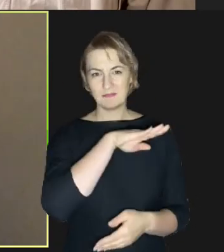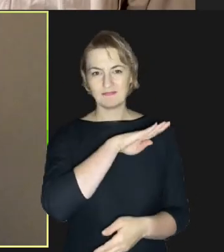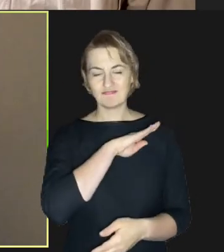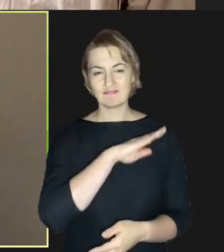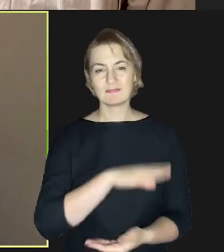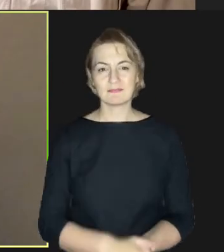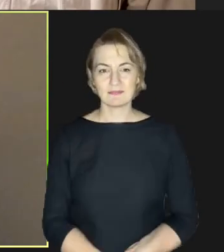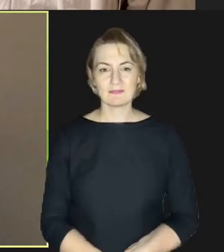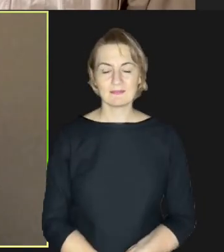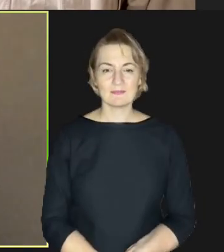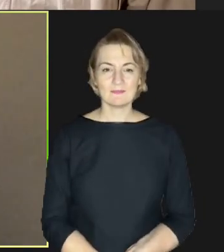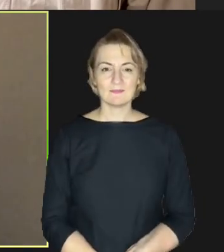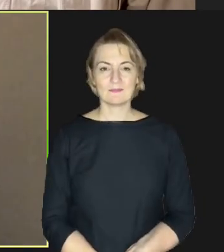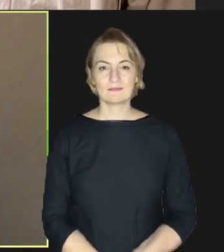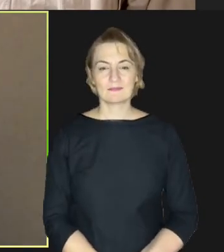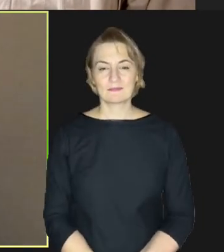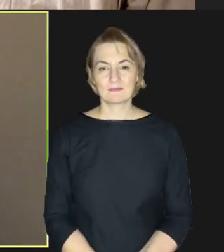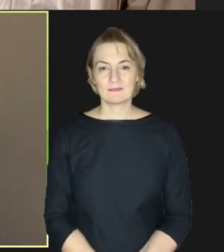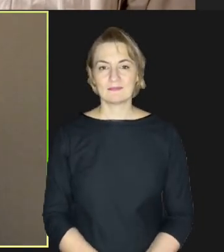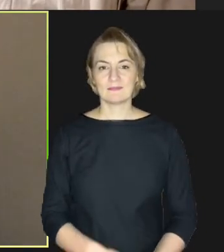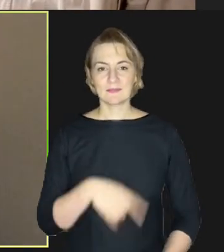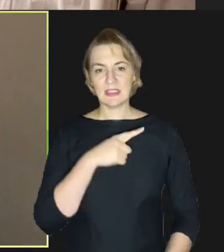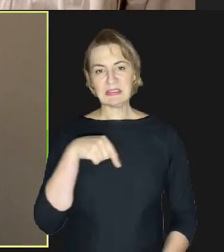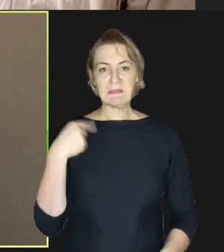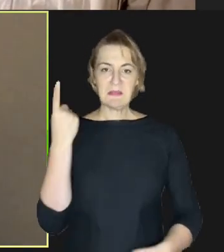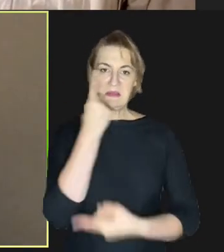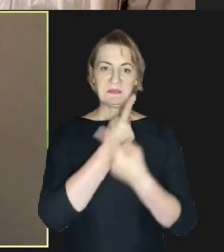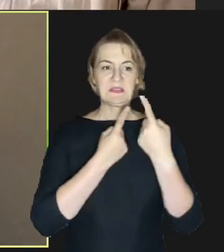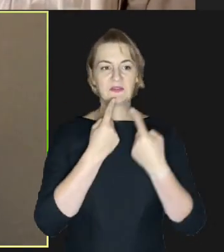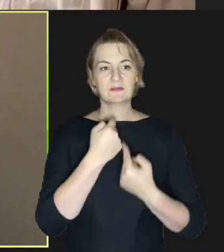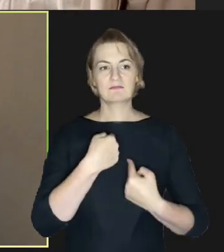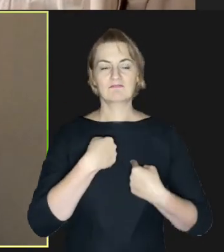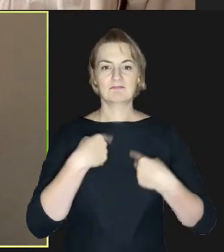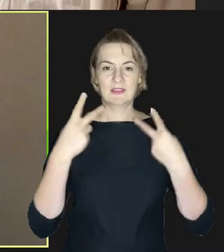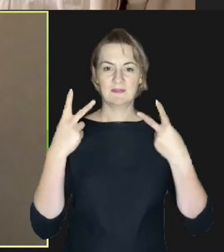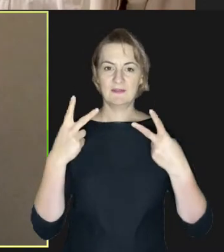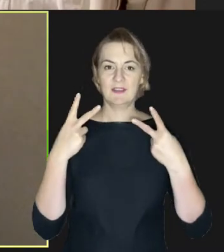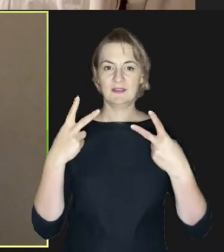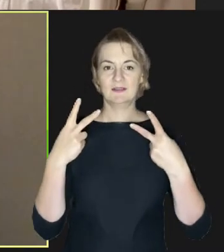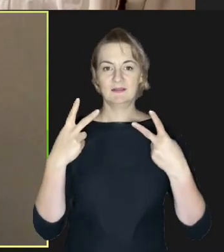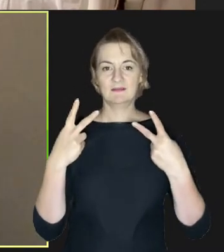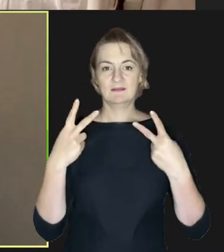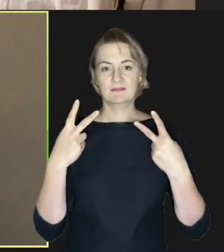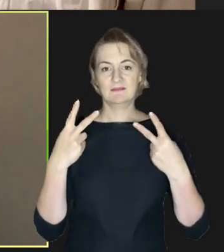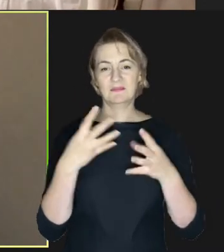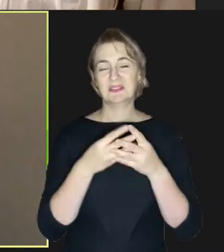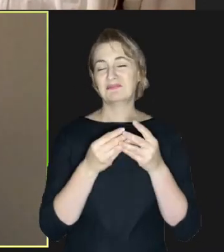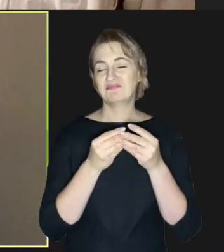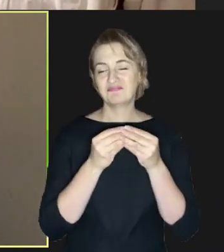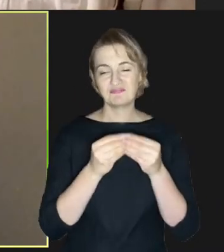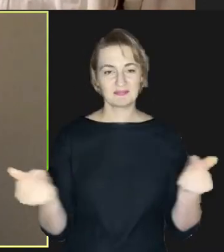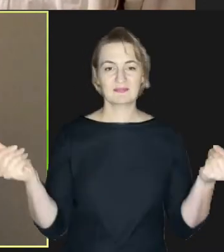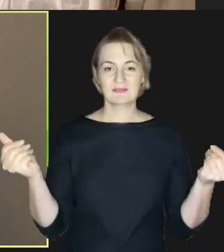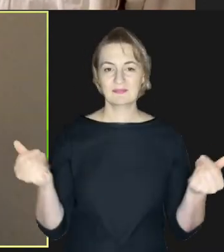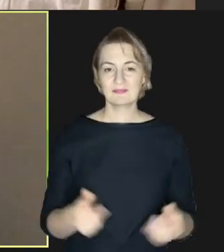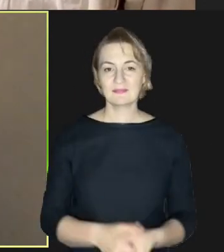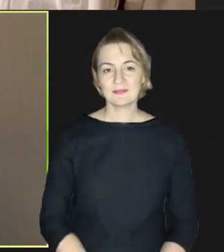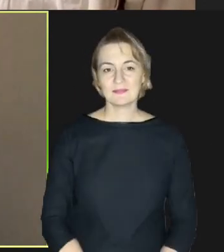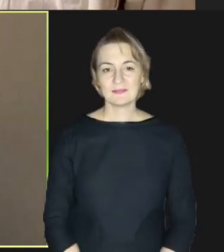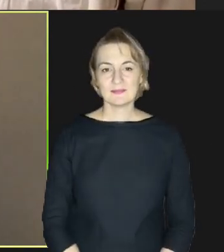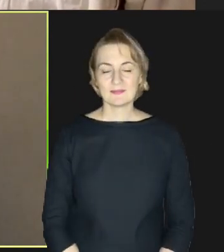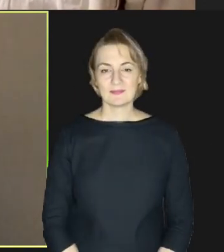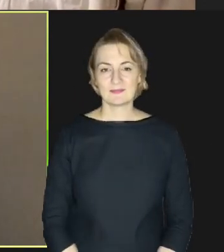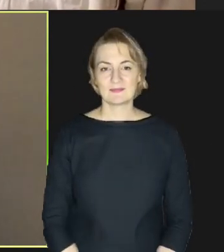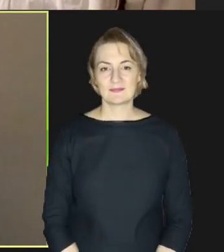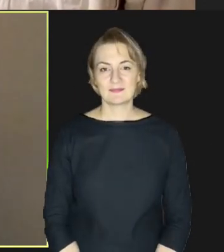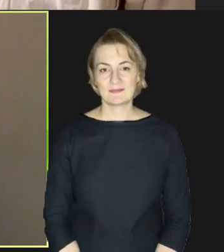I ta wielka uzurpacja antropocentryczna, no po prostu rozpryśnie się w puch w